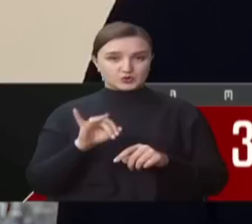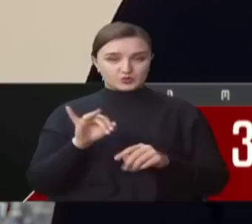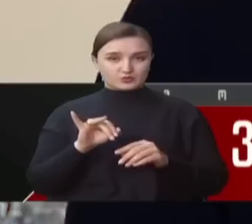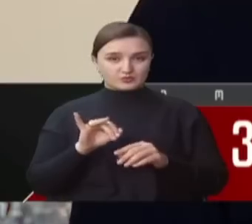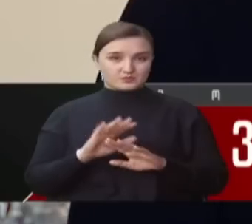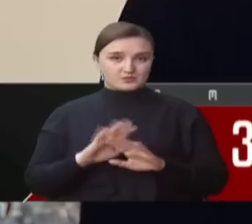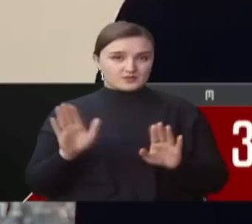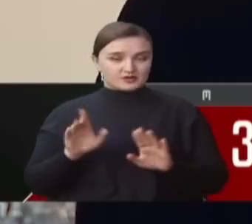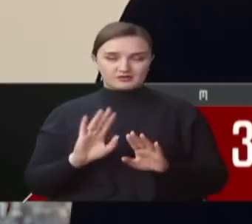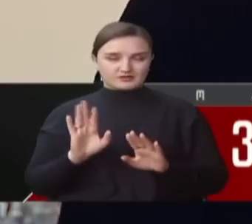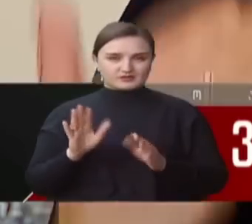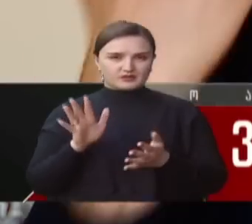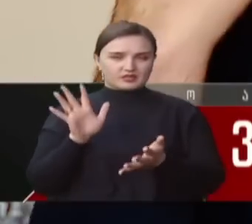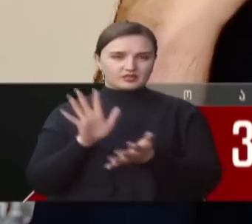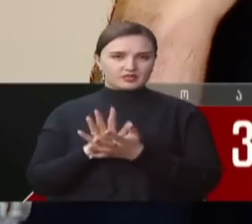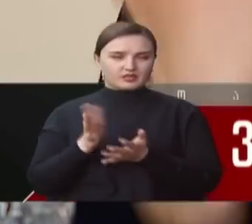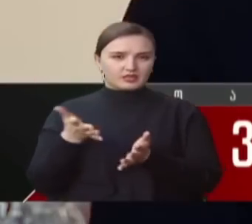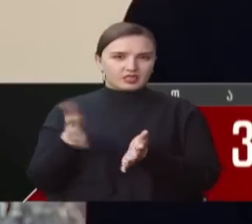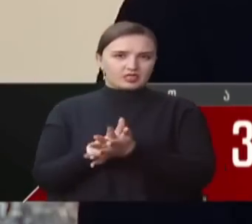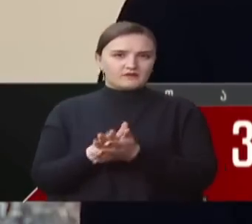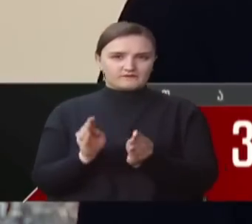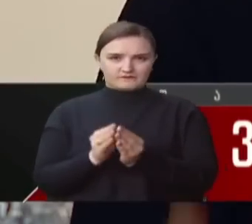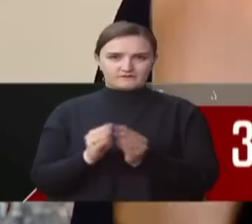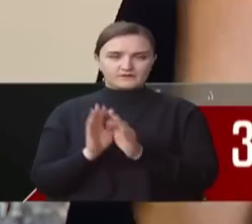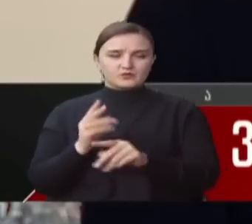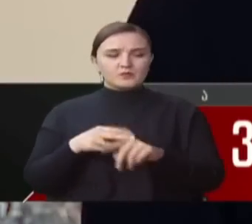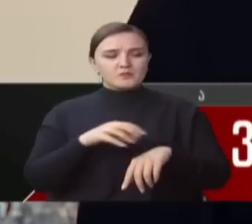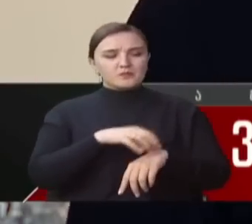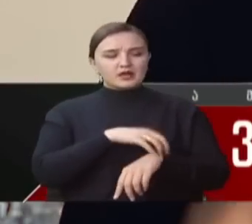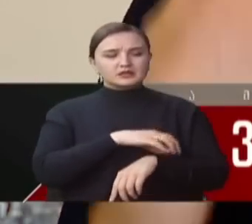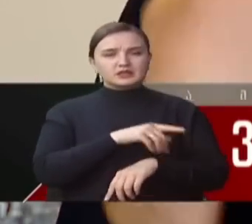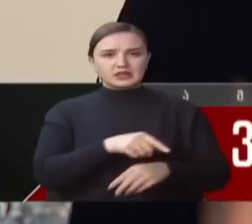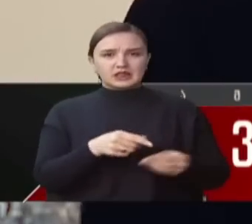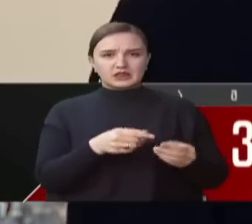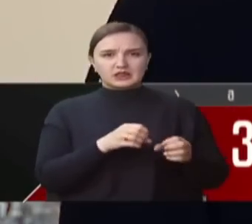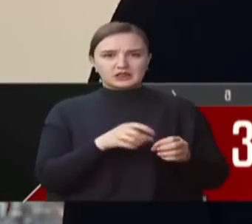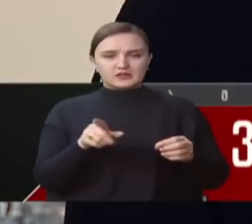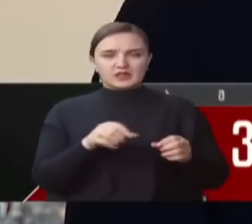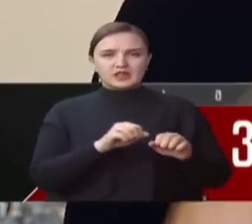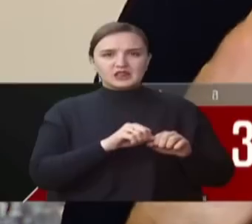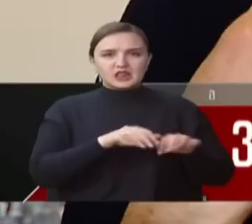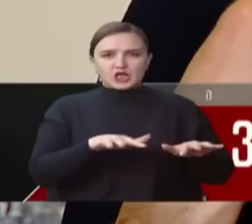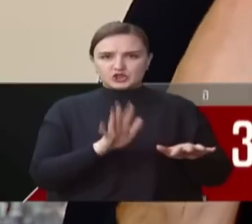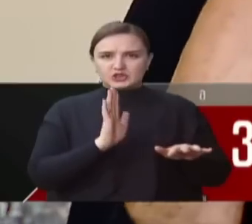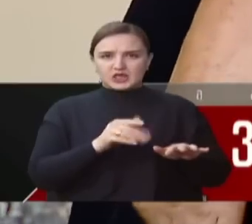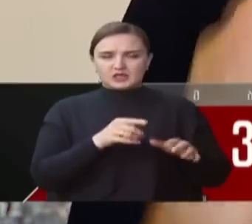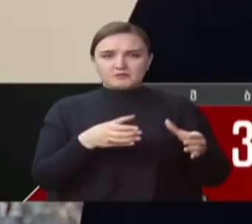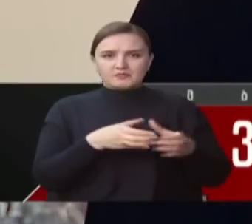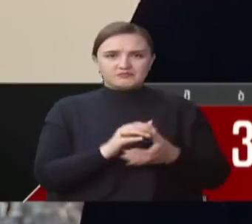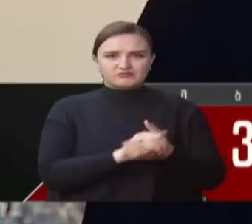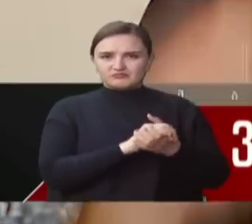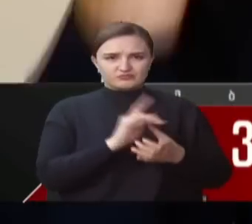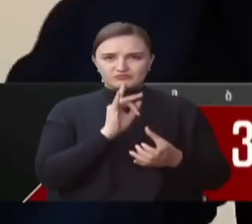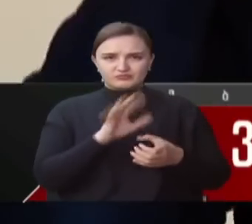ქვეყნისთვის კარგი არის მისი ასე ღიად გამოვლენა, იმიტომ რომ ის დაშლის პარტიას ნაციონალურ მოძრაობას და რაც უფრო მეტად დაიშლება ნაციონალურ მოძრაობა, უფრო